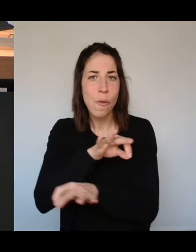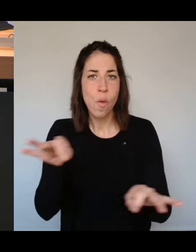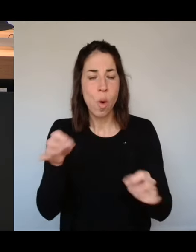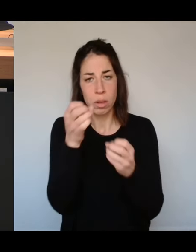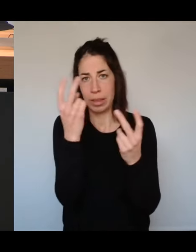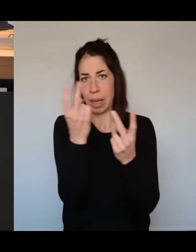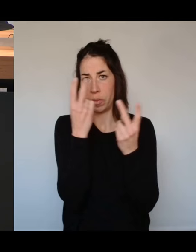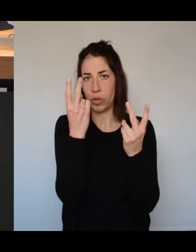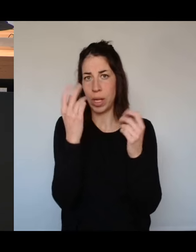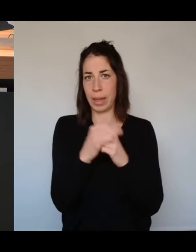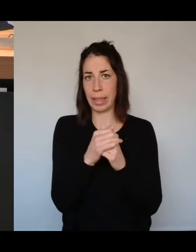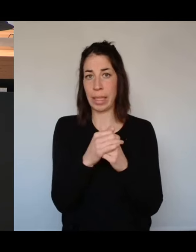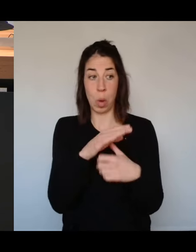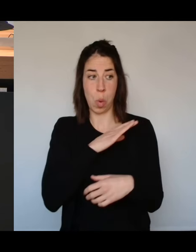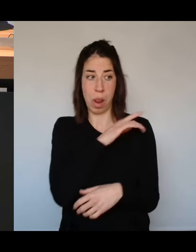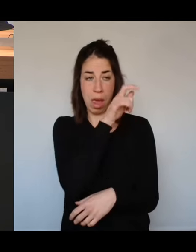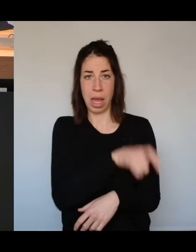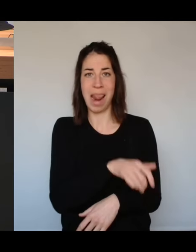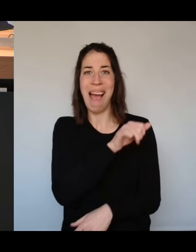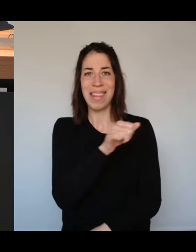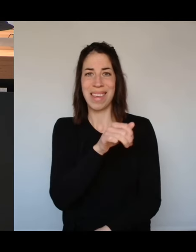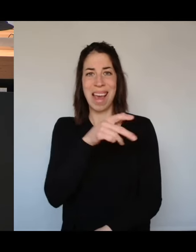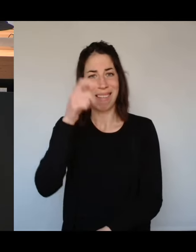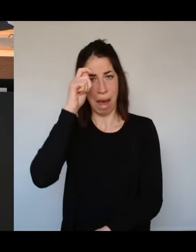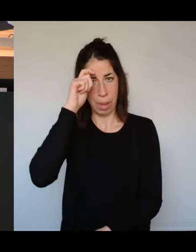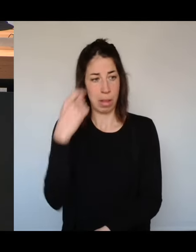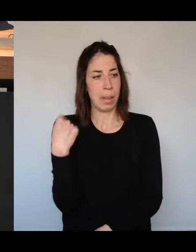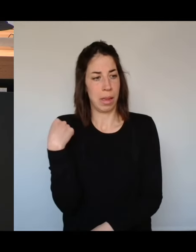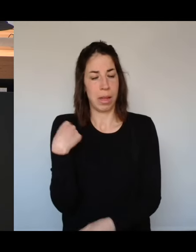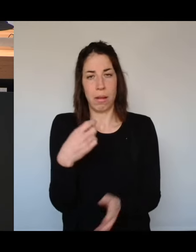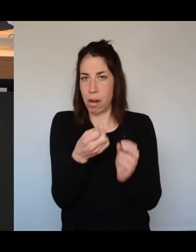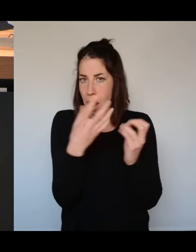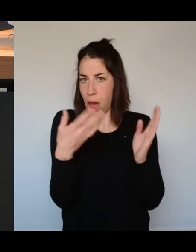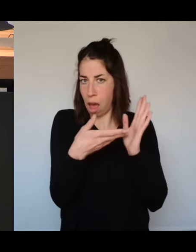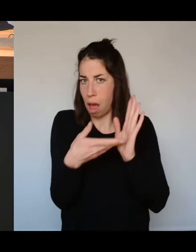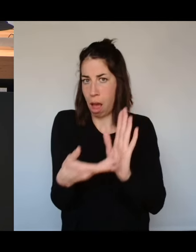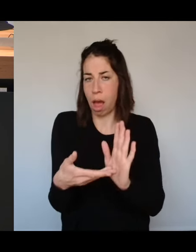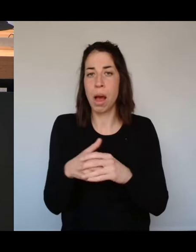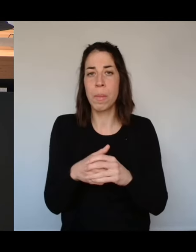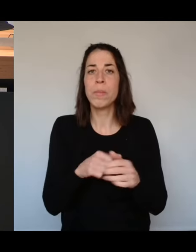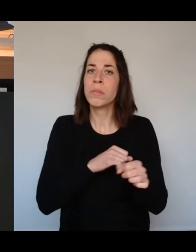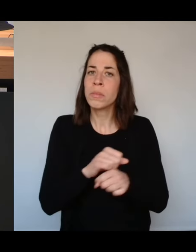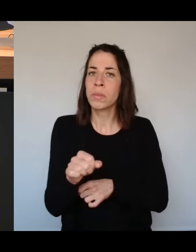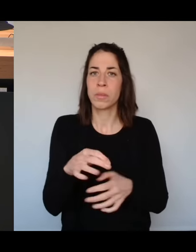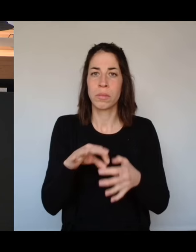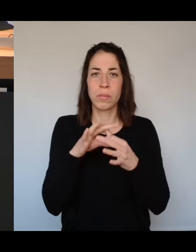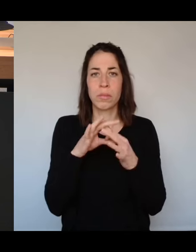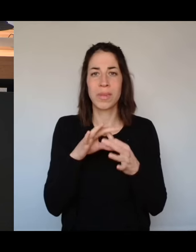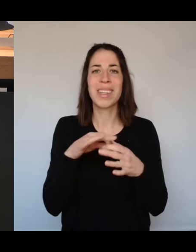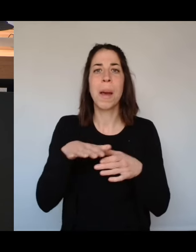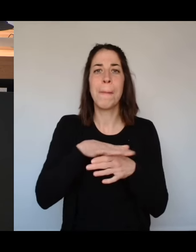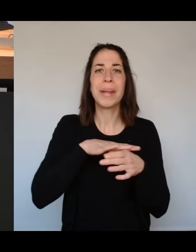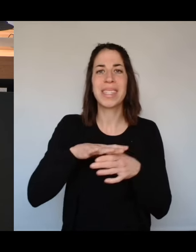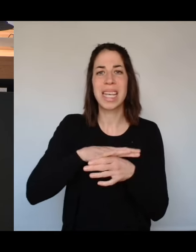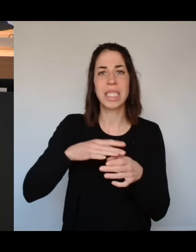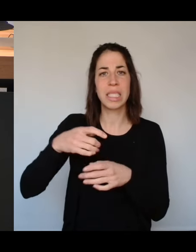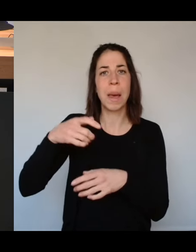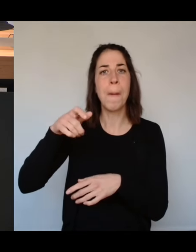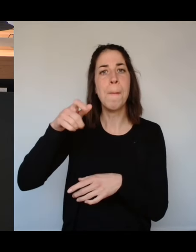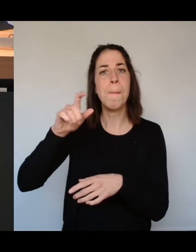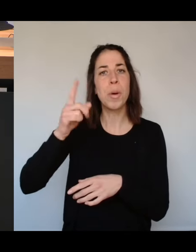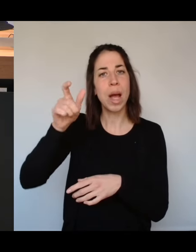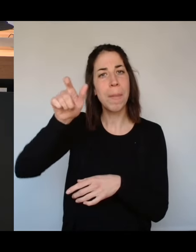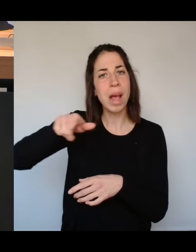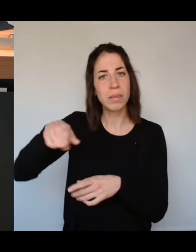deswegen haben unsere grünen Bezirksbürgermeisterin Stefanie Remlinger und Clara Herrmann einen Mix aus mehr Polizei, die regelmäßig vor Ort ist, aber auch